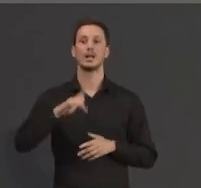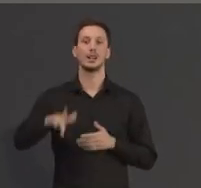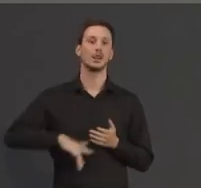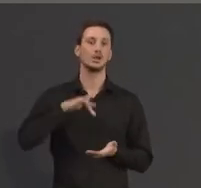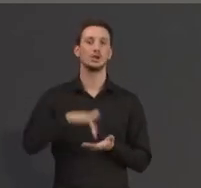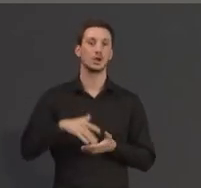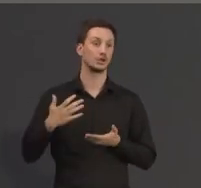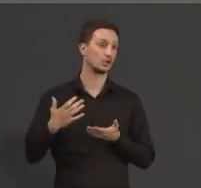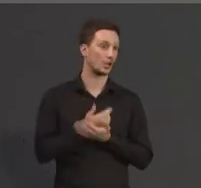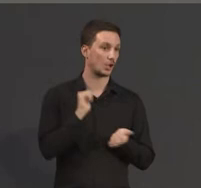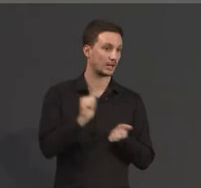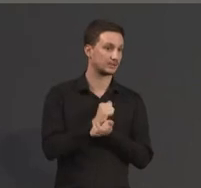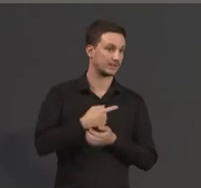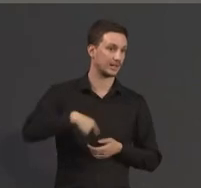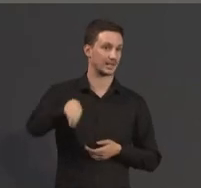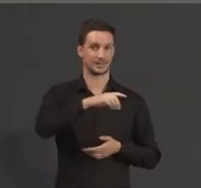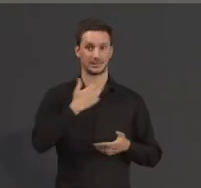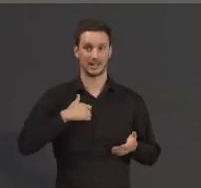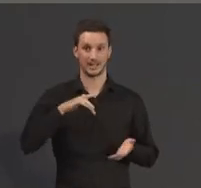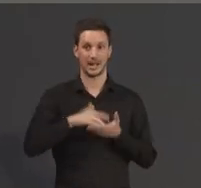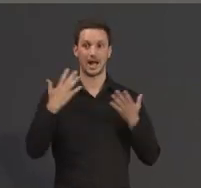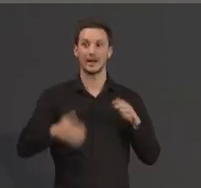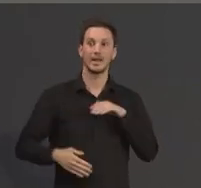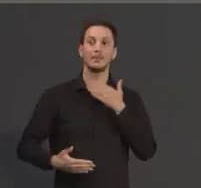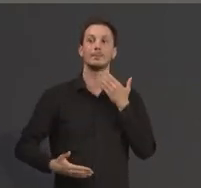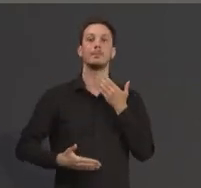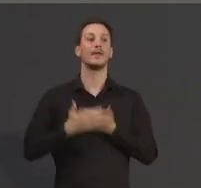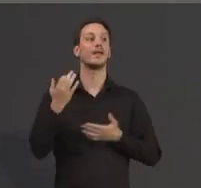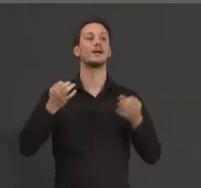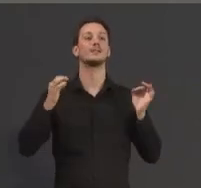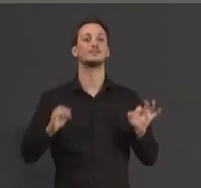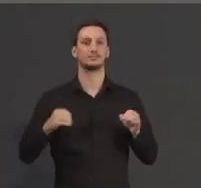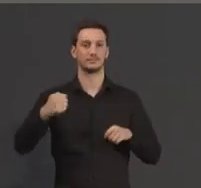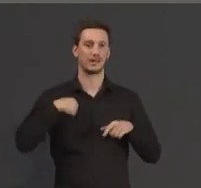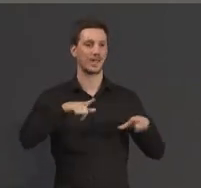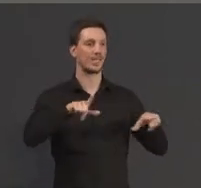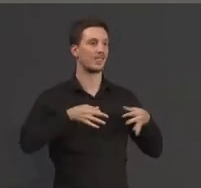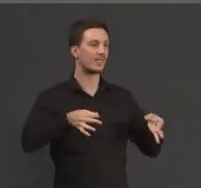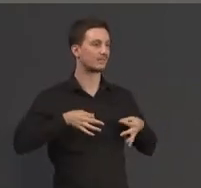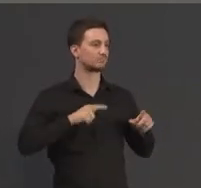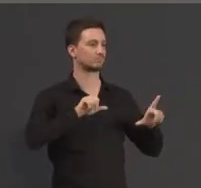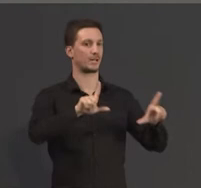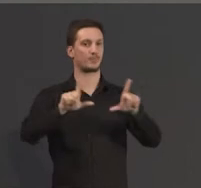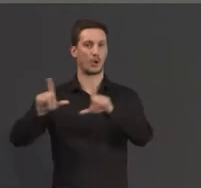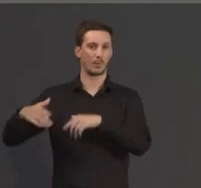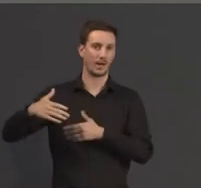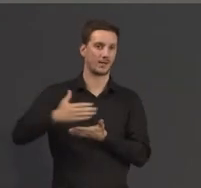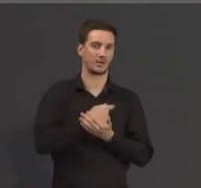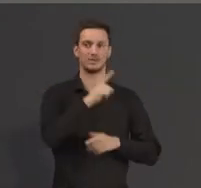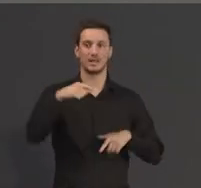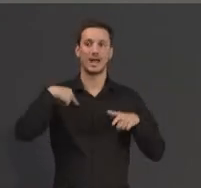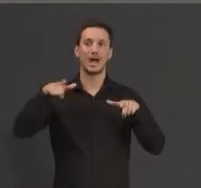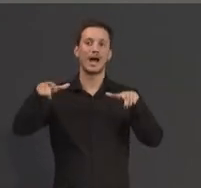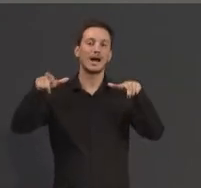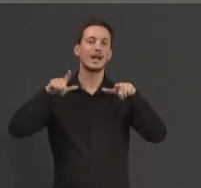tots estàveu esperant. A continuació seran lliurats els diplomes commemoratius als graduats